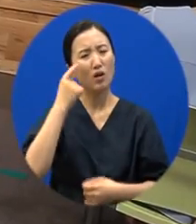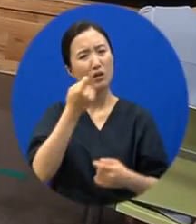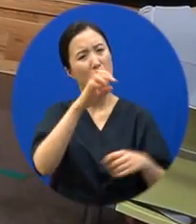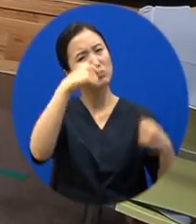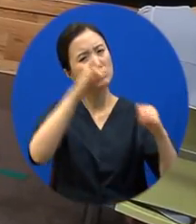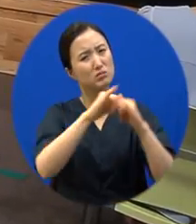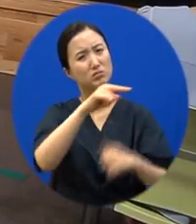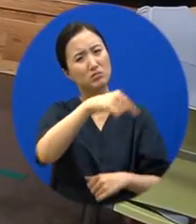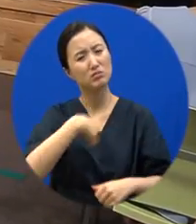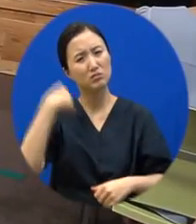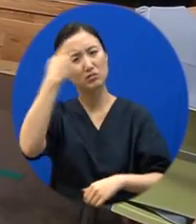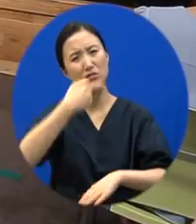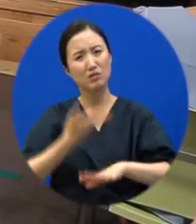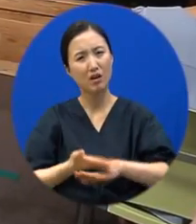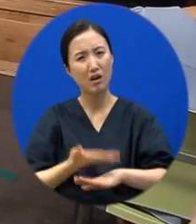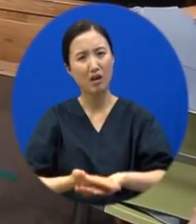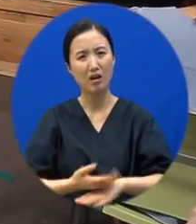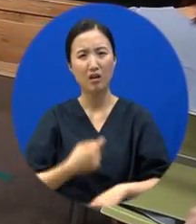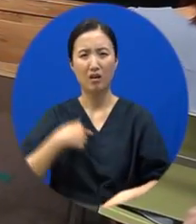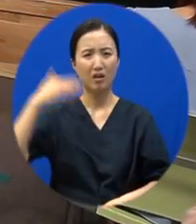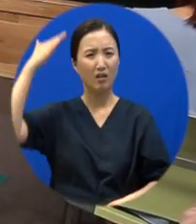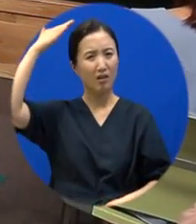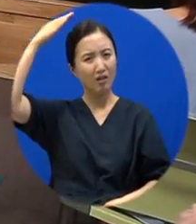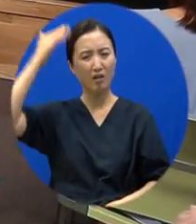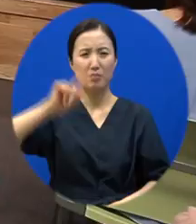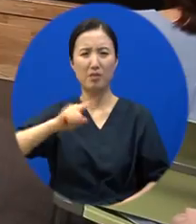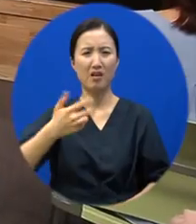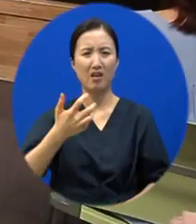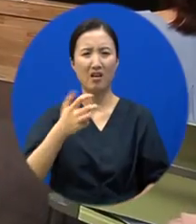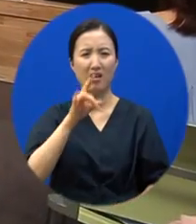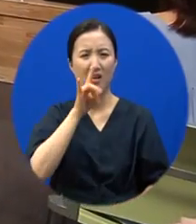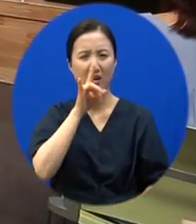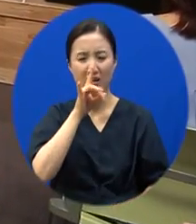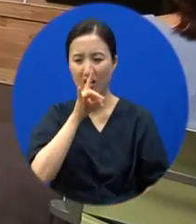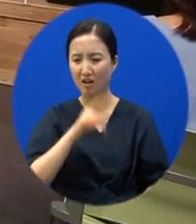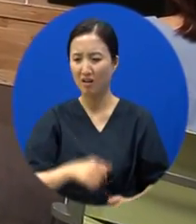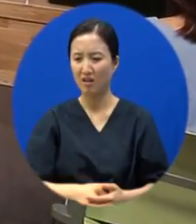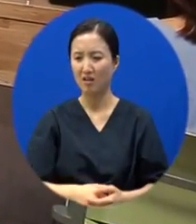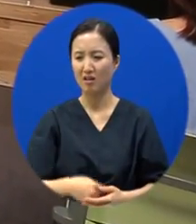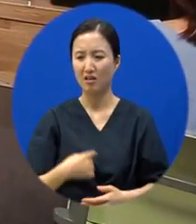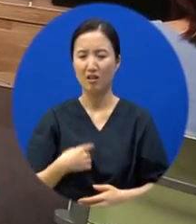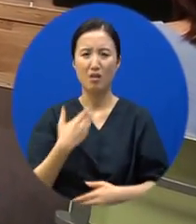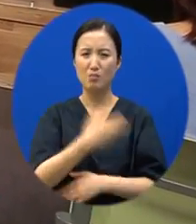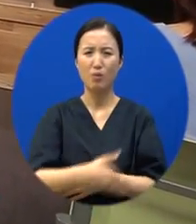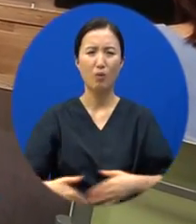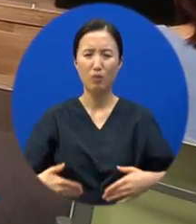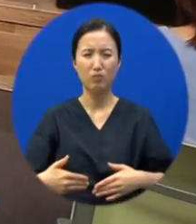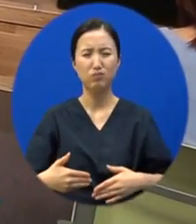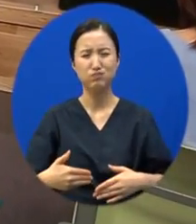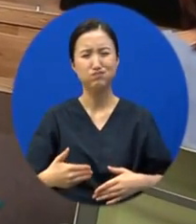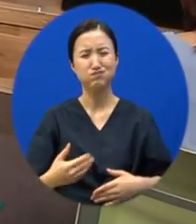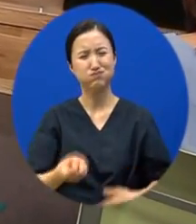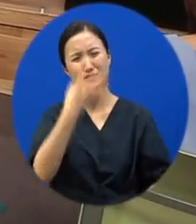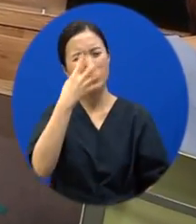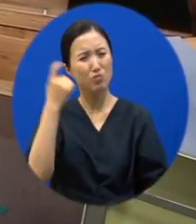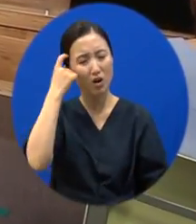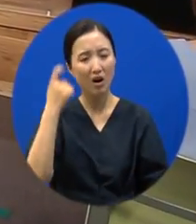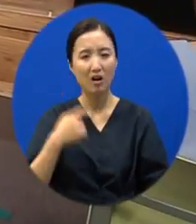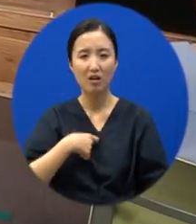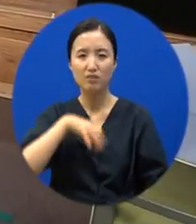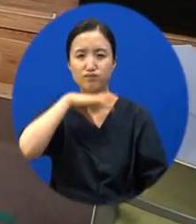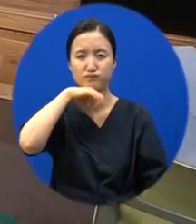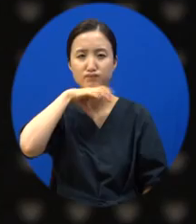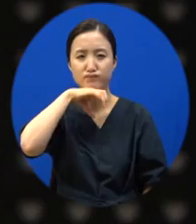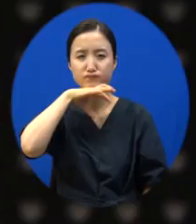다르지? 왜 나는 이렇게 키가 170이 아니지? 왜 나는 이런 몸매지? 뭐 여러 가지 불만을 가지기